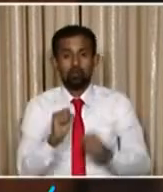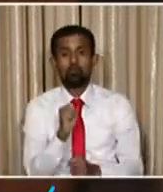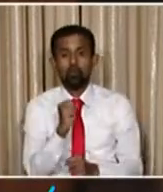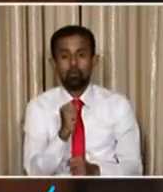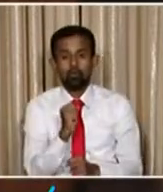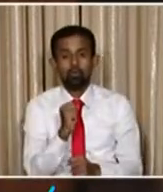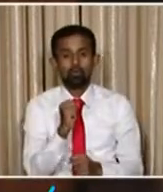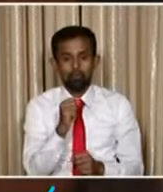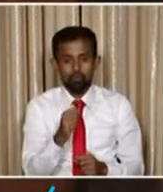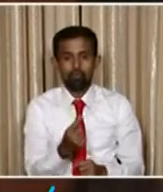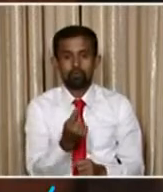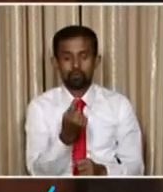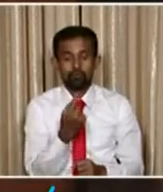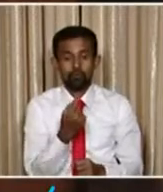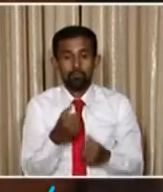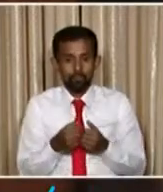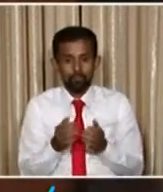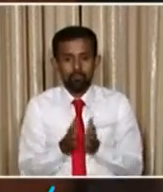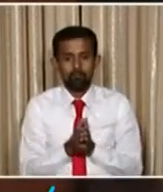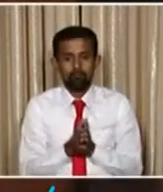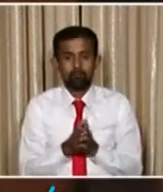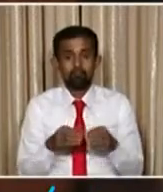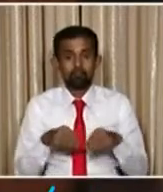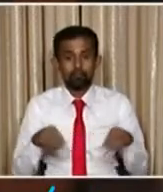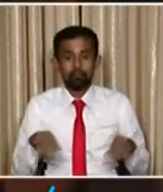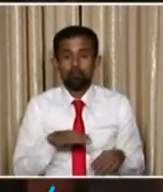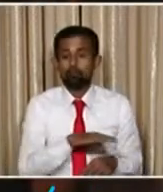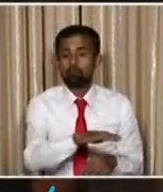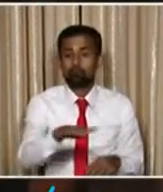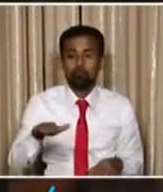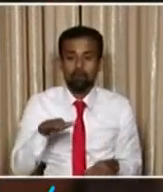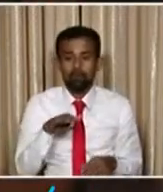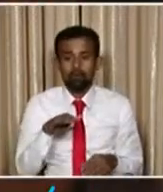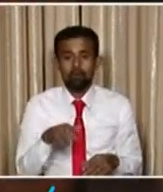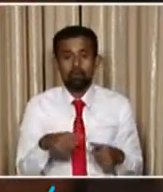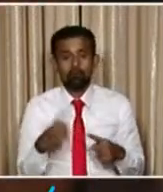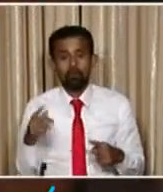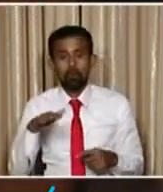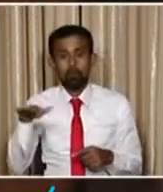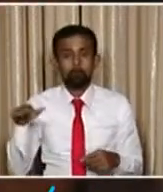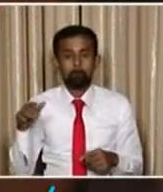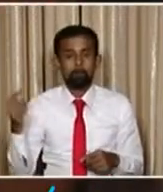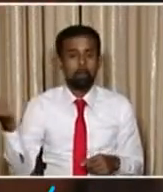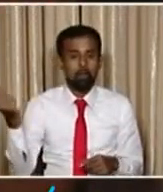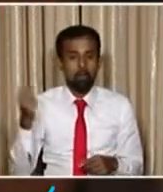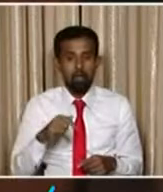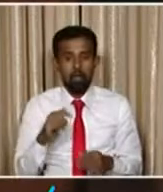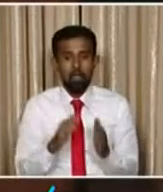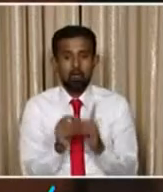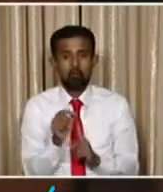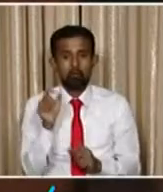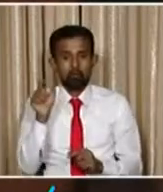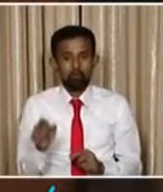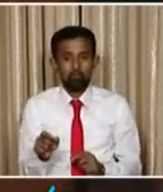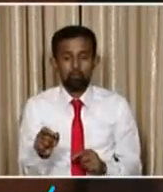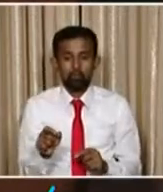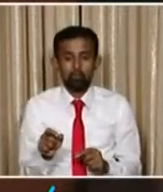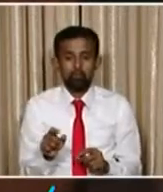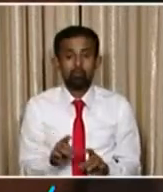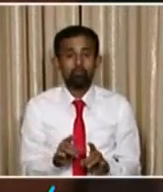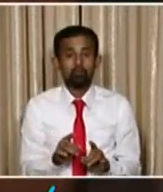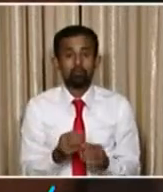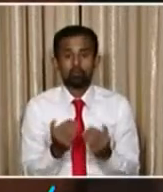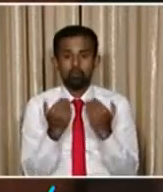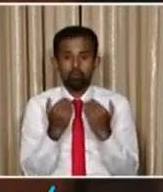மேச்சத்தர நிலங்களை அபகரித்து அந்த மேச்சத்தரையிலே ஏனைய மாவட்டங்களில் இருந்து அமைச்சருடைய வழிகாட்டலிலே இந்த மேச்சத்தரையிலே